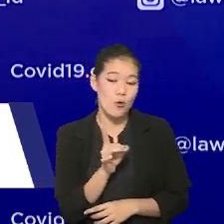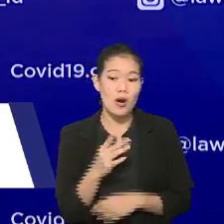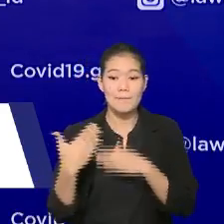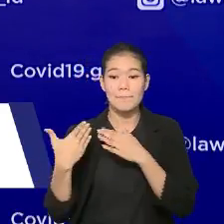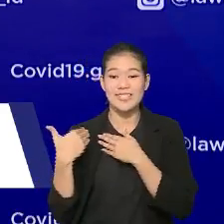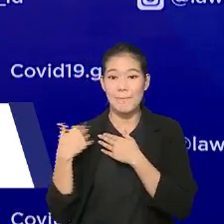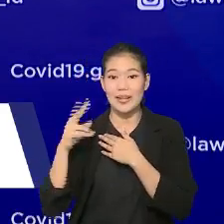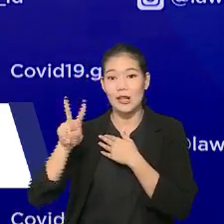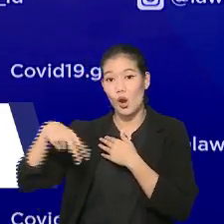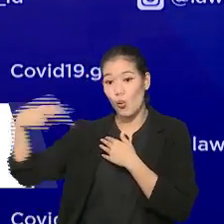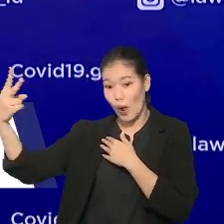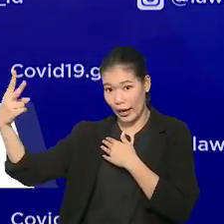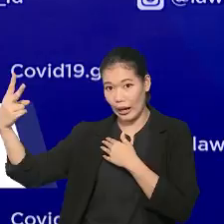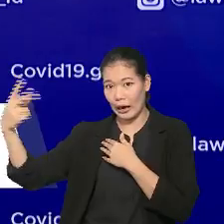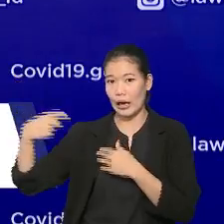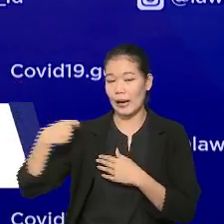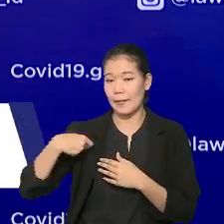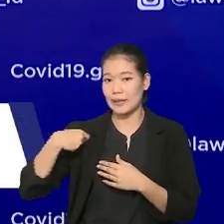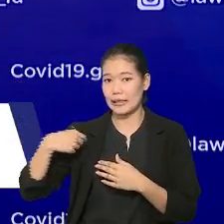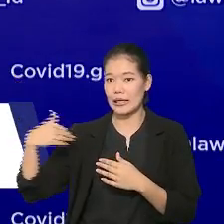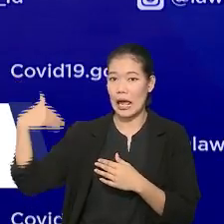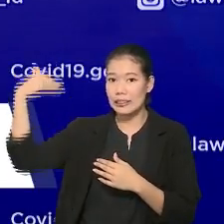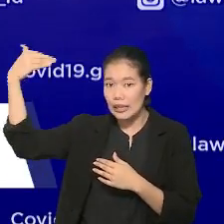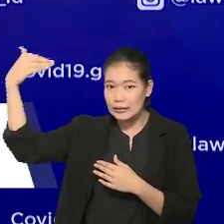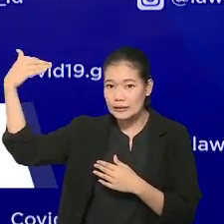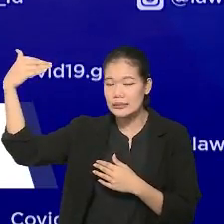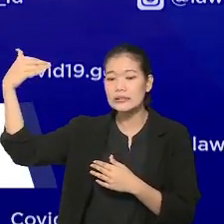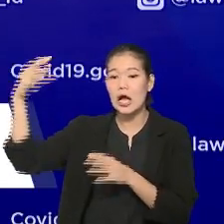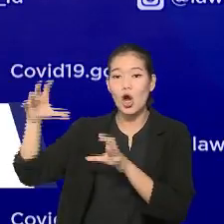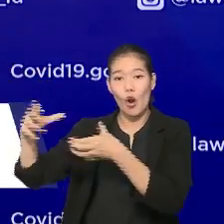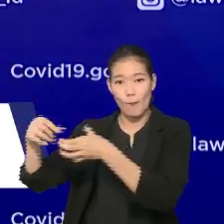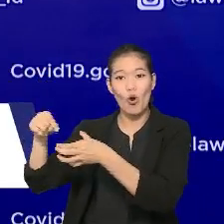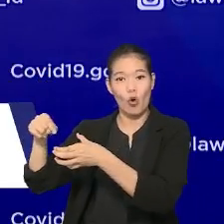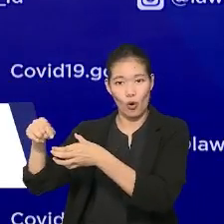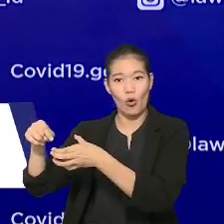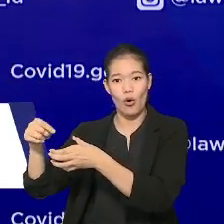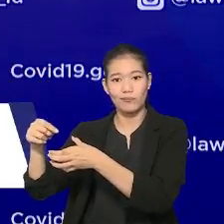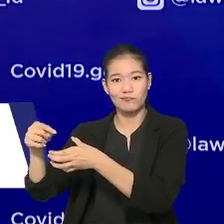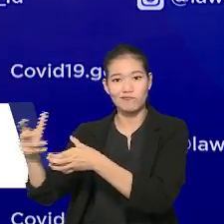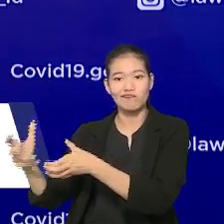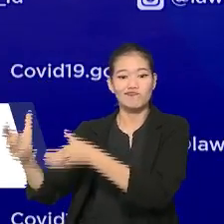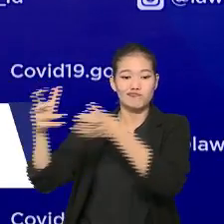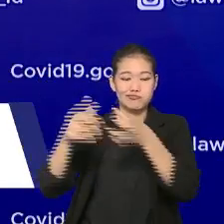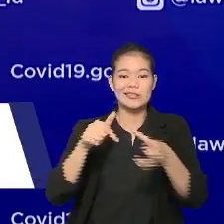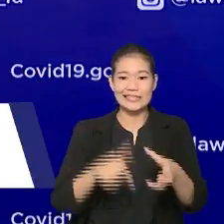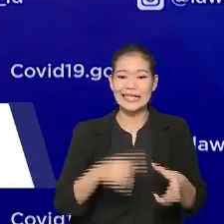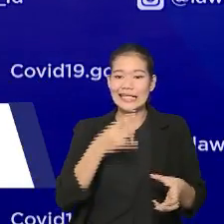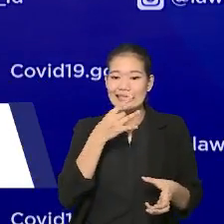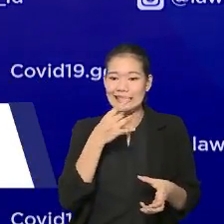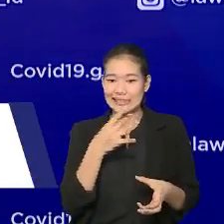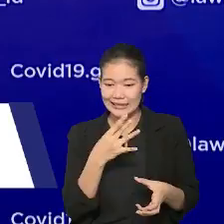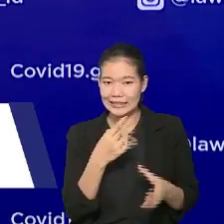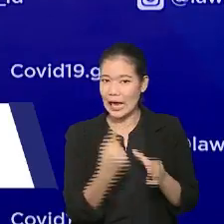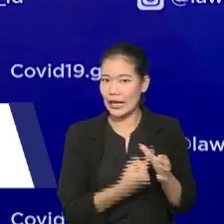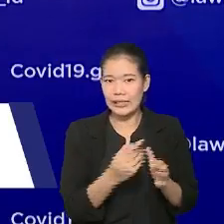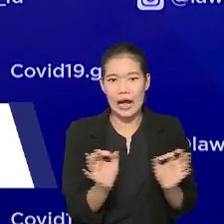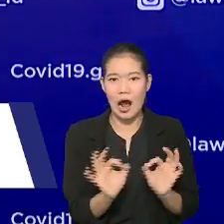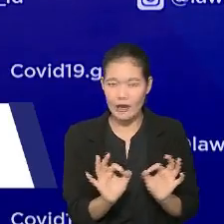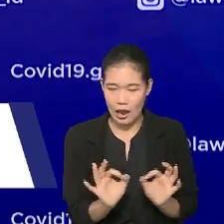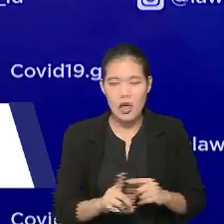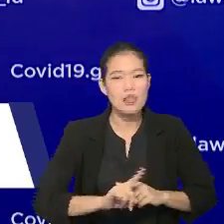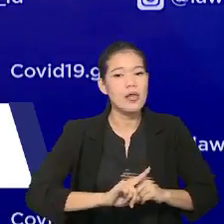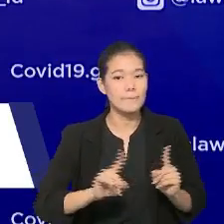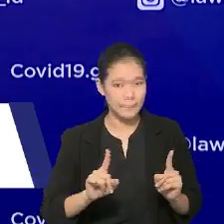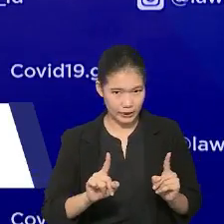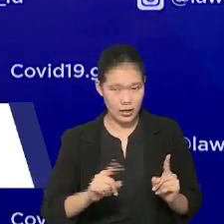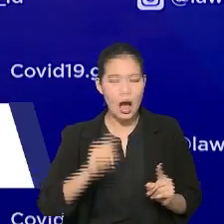pejabat asing setingkat menteri ke atas dan rombongan memang diberikan diskresi untuk tidak melakukan karantina,